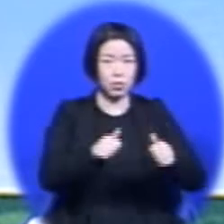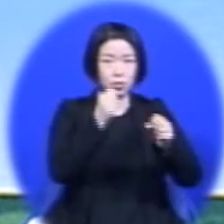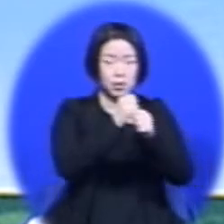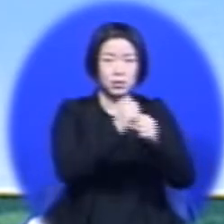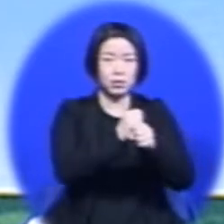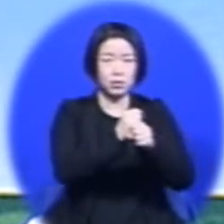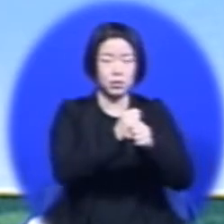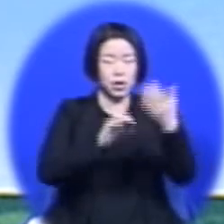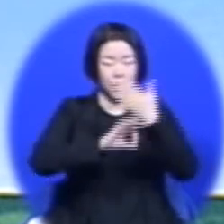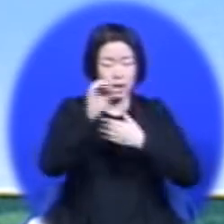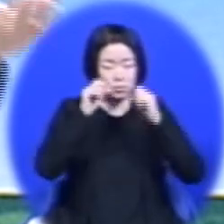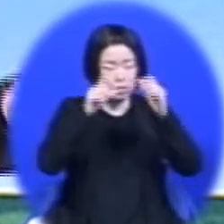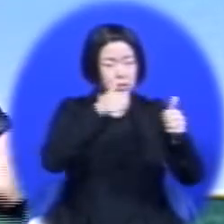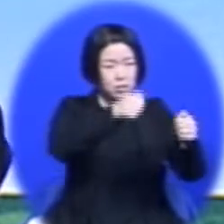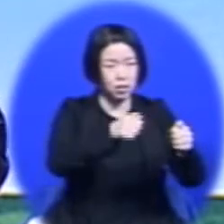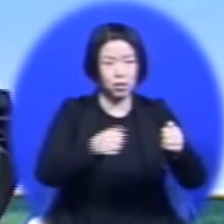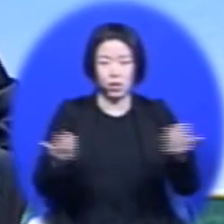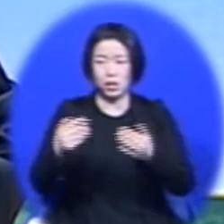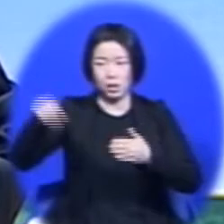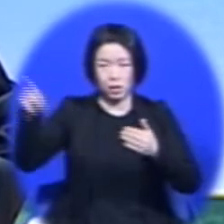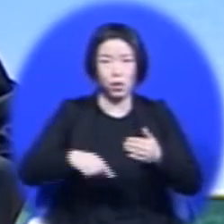일어났을 때 인사하고 직장 갔다가 오면서 인사하고.